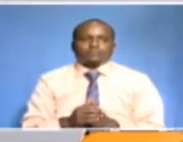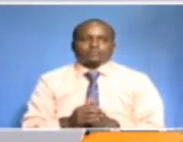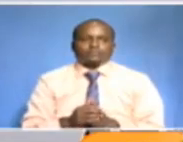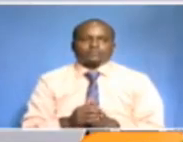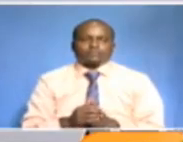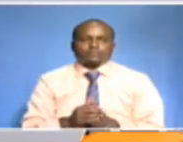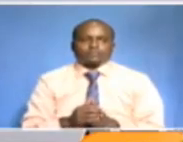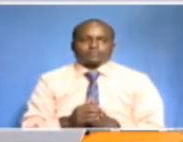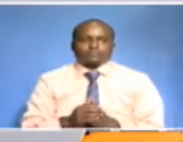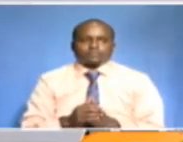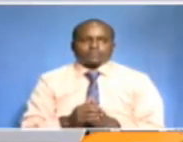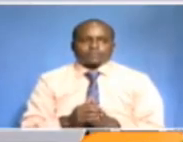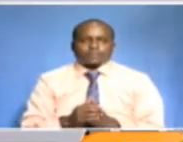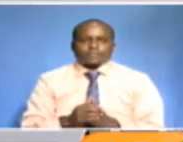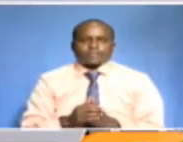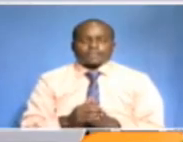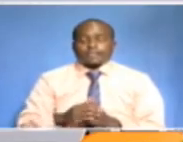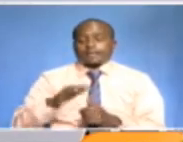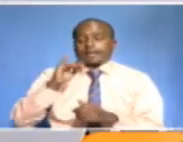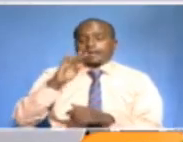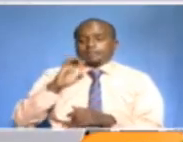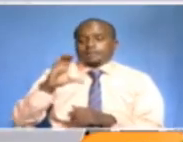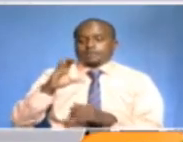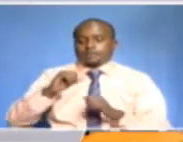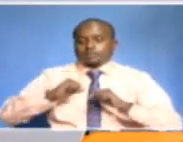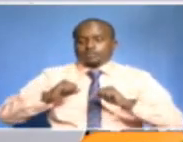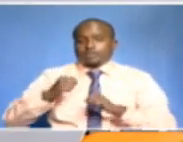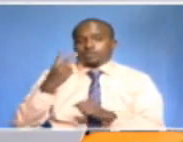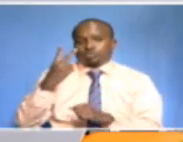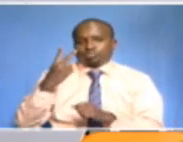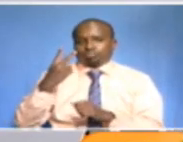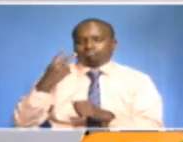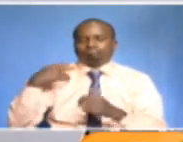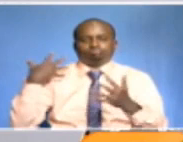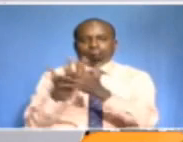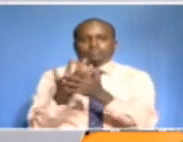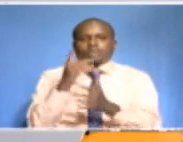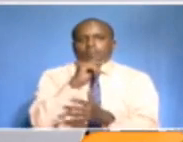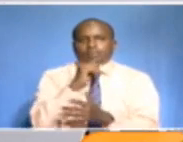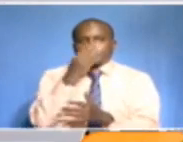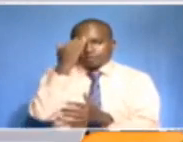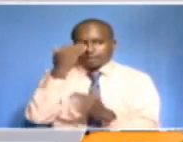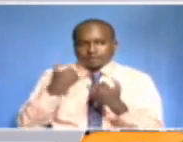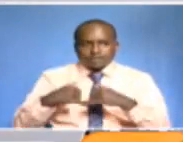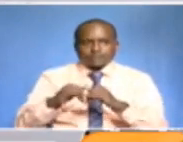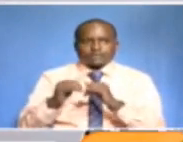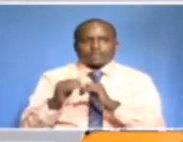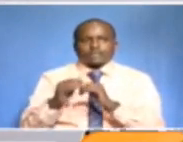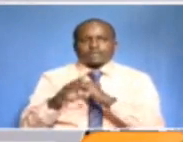maafa wawili wa tume ya uchaguzi nchini ibc wame tiwa mboni kwa tuuma za